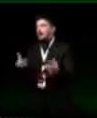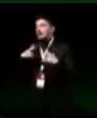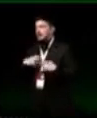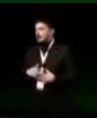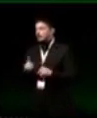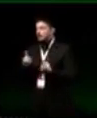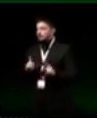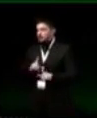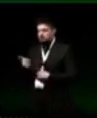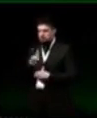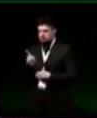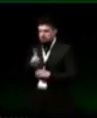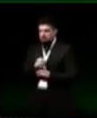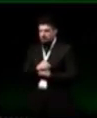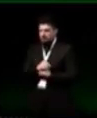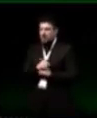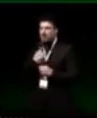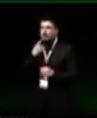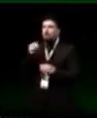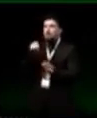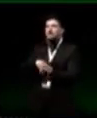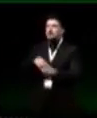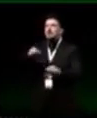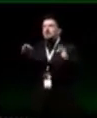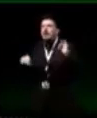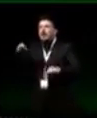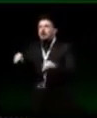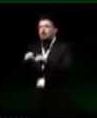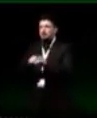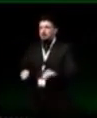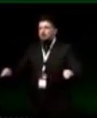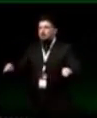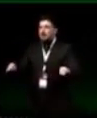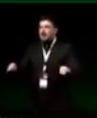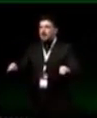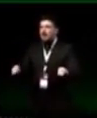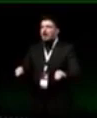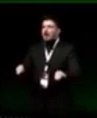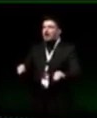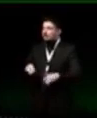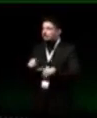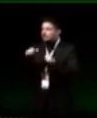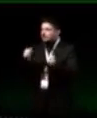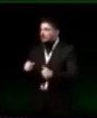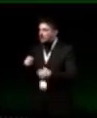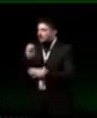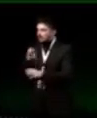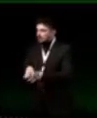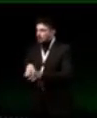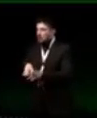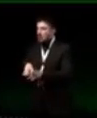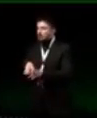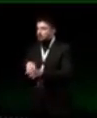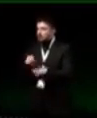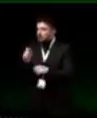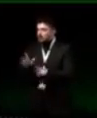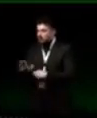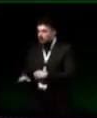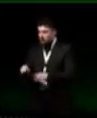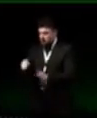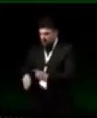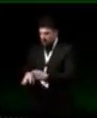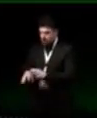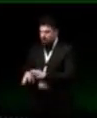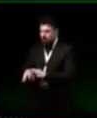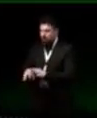anche nel mettere teatri, musei, realtà educative, presenze culturali dentro i luoghi